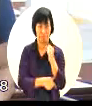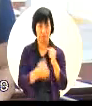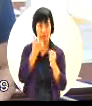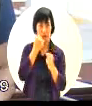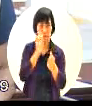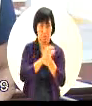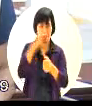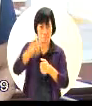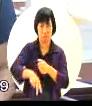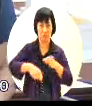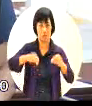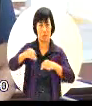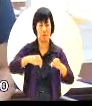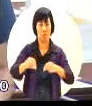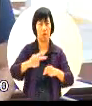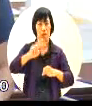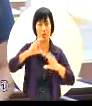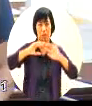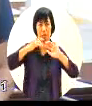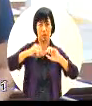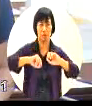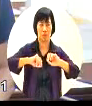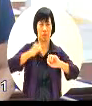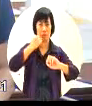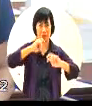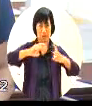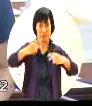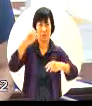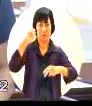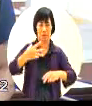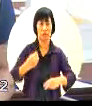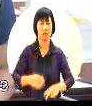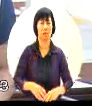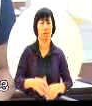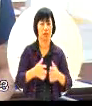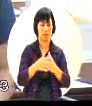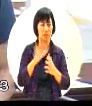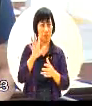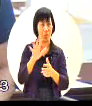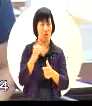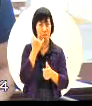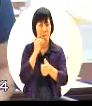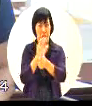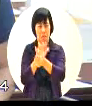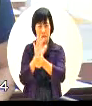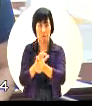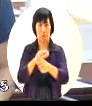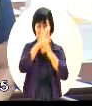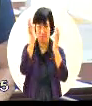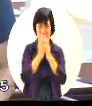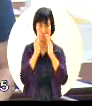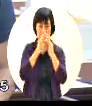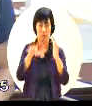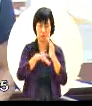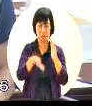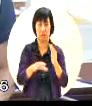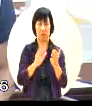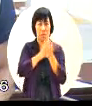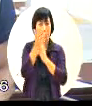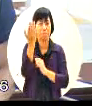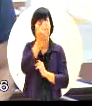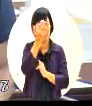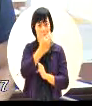还是更新安尼呐？吼，咱整个咱国外了市场会当较水的，啊较整体的。啊，